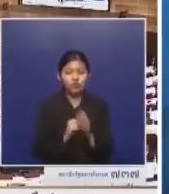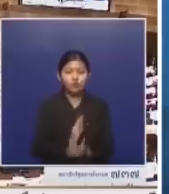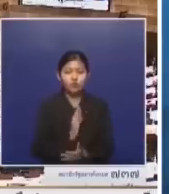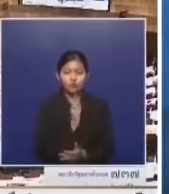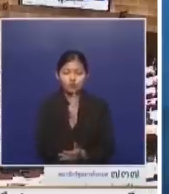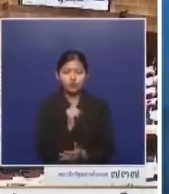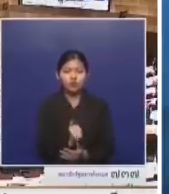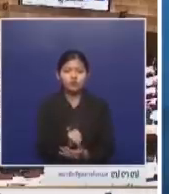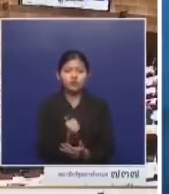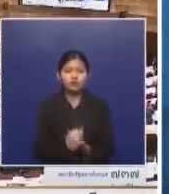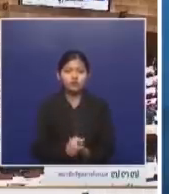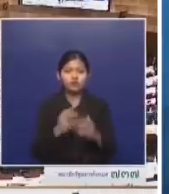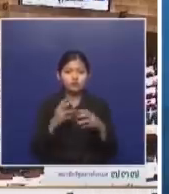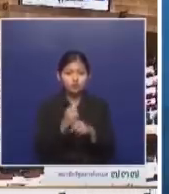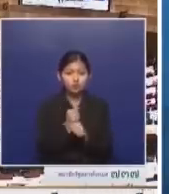ไปนะครับ